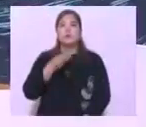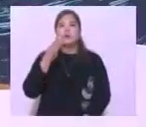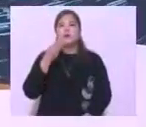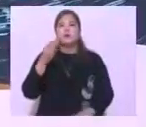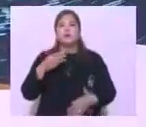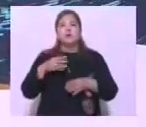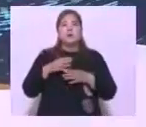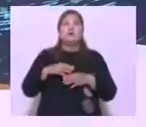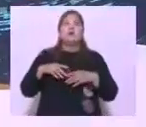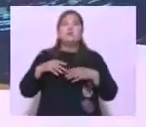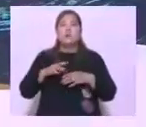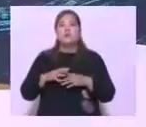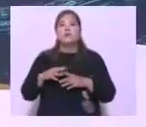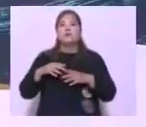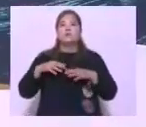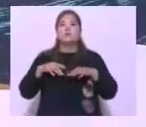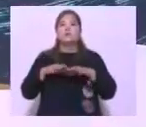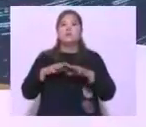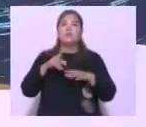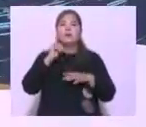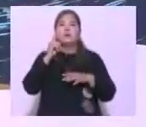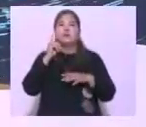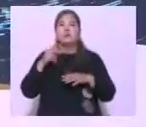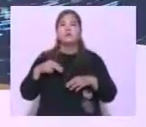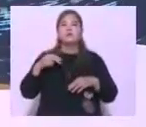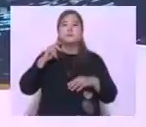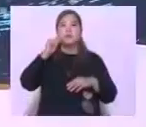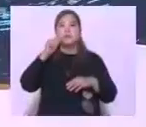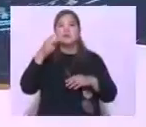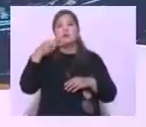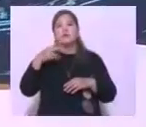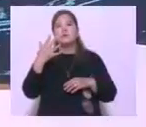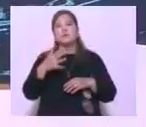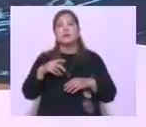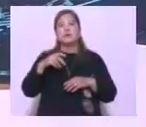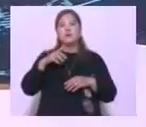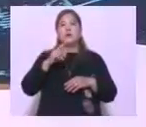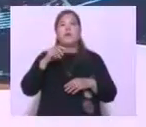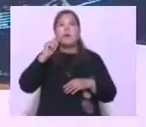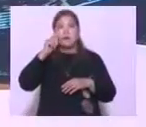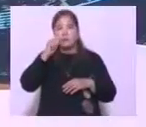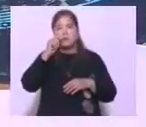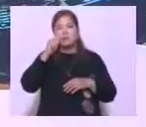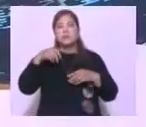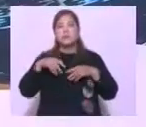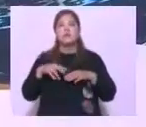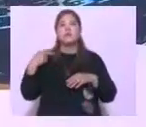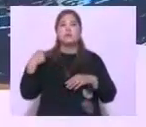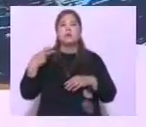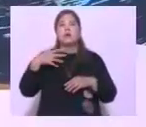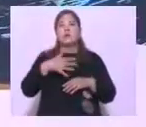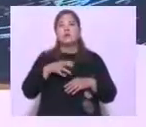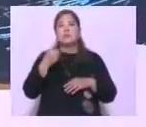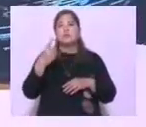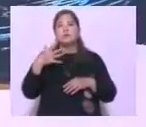В Актау ряды противовоздушной обороны пополнились молодыми бойцами. 25 молодых солдат торжественно проводили воинскую часть